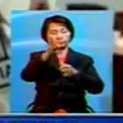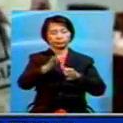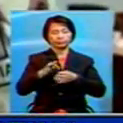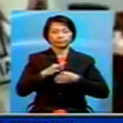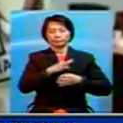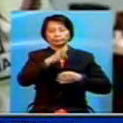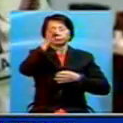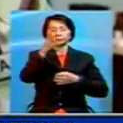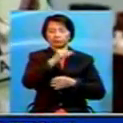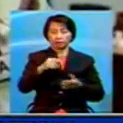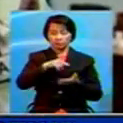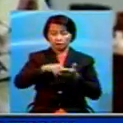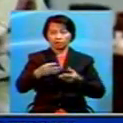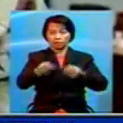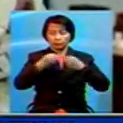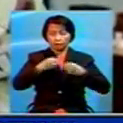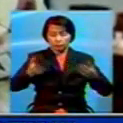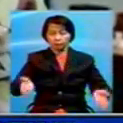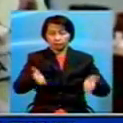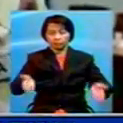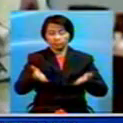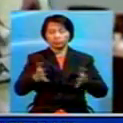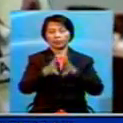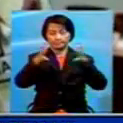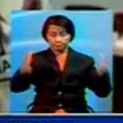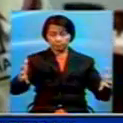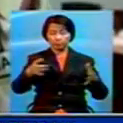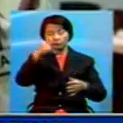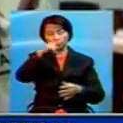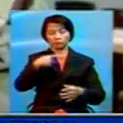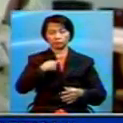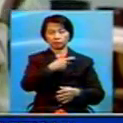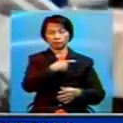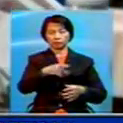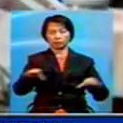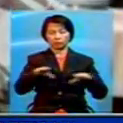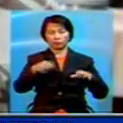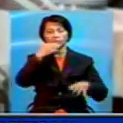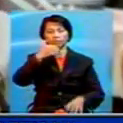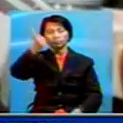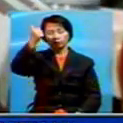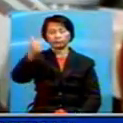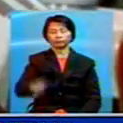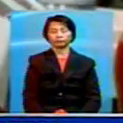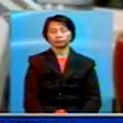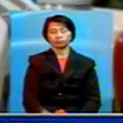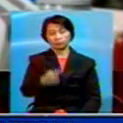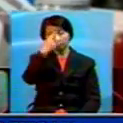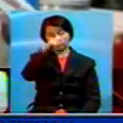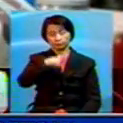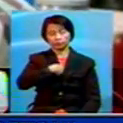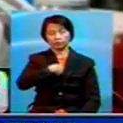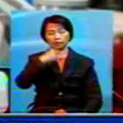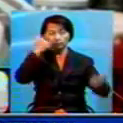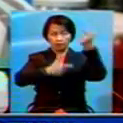dan sememangnya ini memberi satutikan dan semangat yang besar untuk kami memberi yang terbaik bagi saya lawatan Menteri